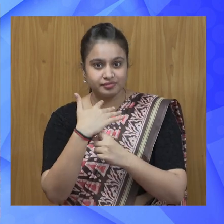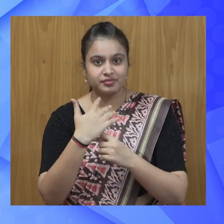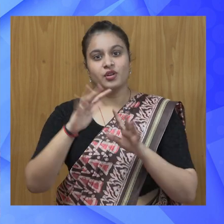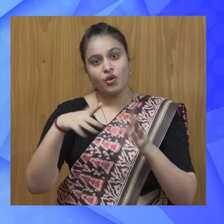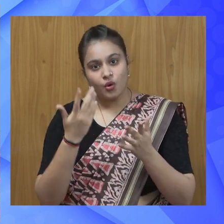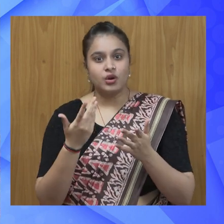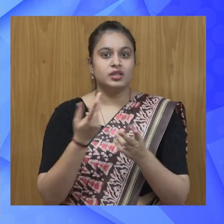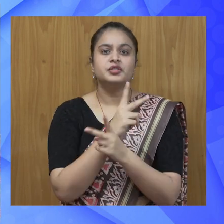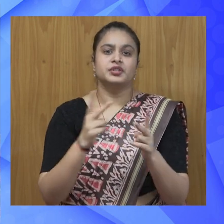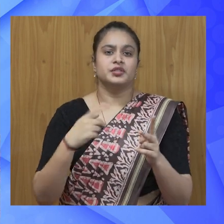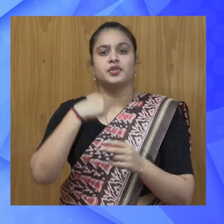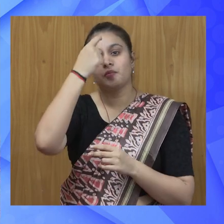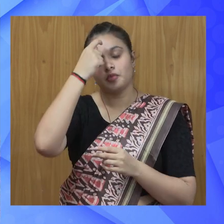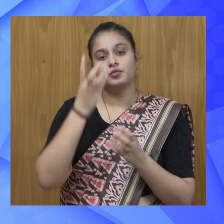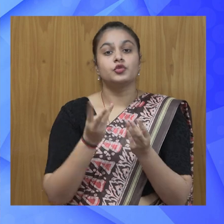का तरीका जानना.